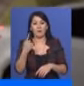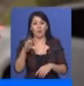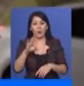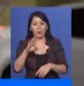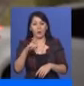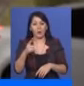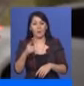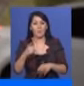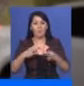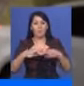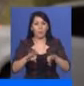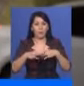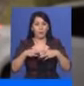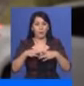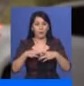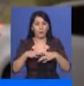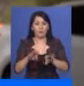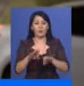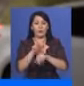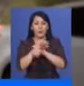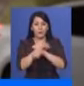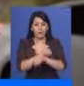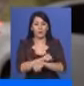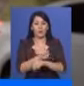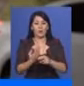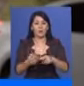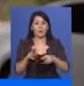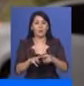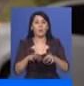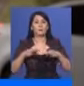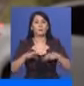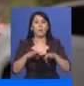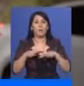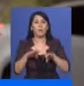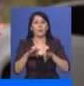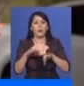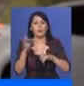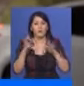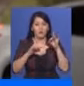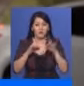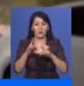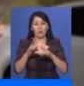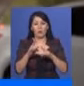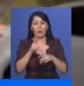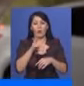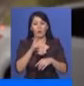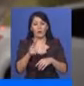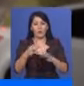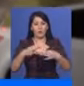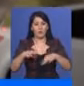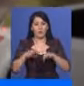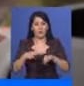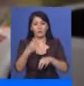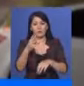иесі темір тұлпарын оталған күйінде қалдырып кеткен. Тиісінше машинаның дыбысы жақын маңдағы тұрғындардың мазасын алған. Автокөлік иесіне